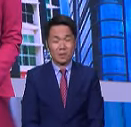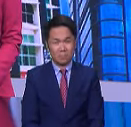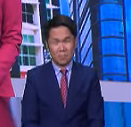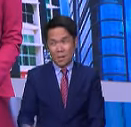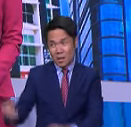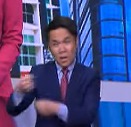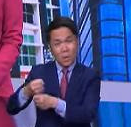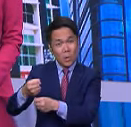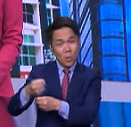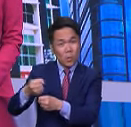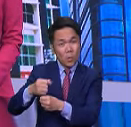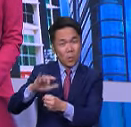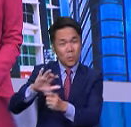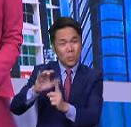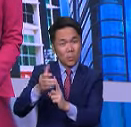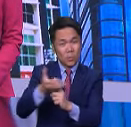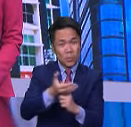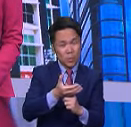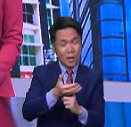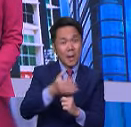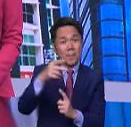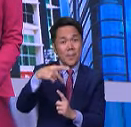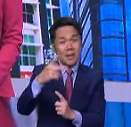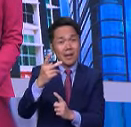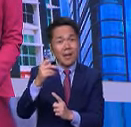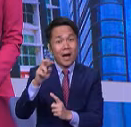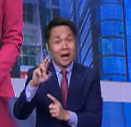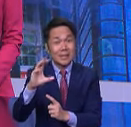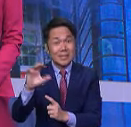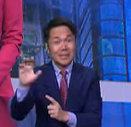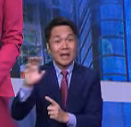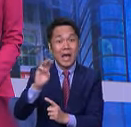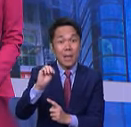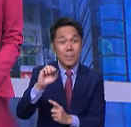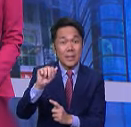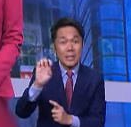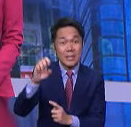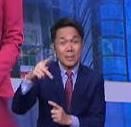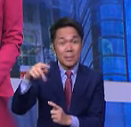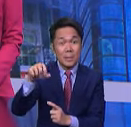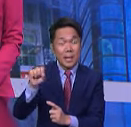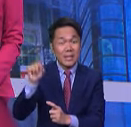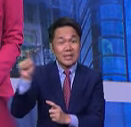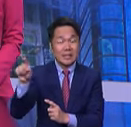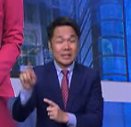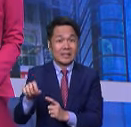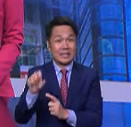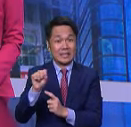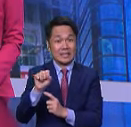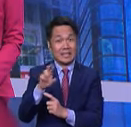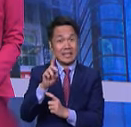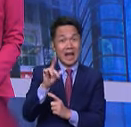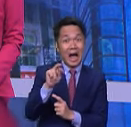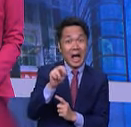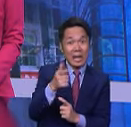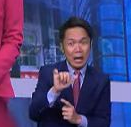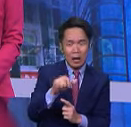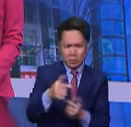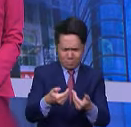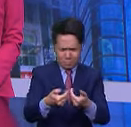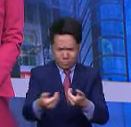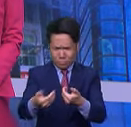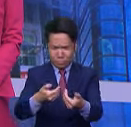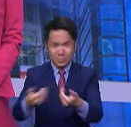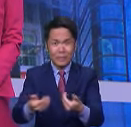Petugas Pusat Kuarantin dan Rawatan Bersepadu PKRC MAIPS 2.0 Serdang berdepan cabaran untuk mengasingkan